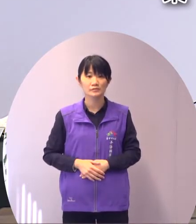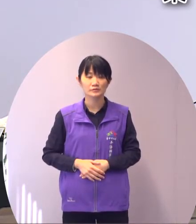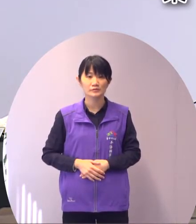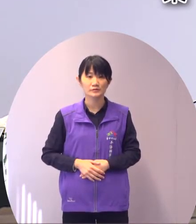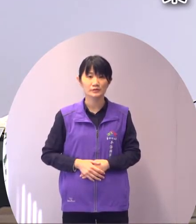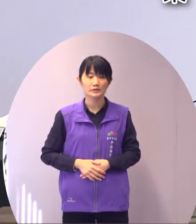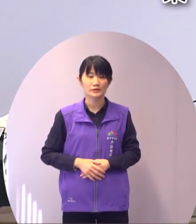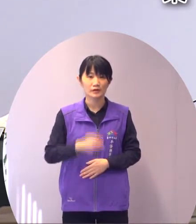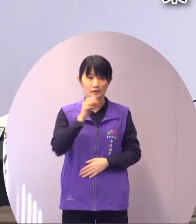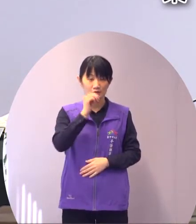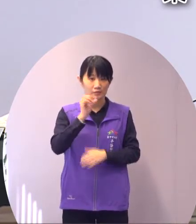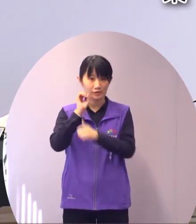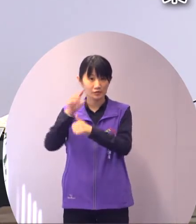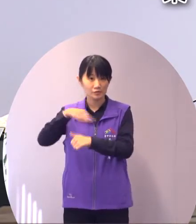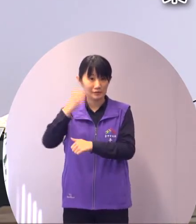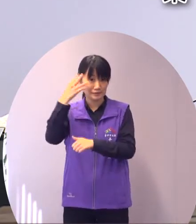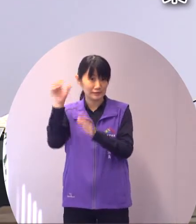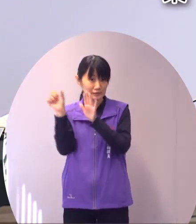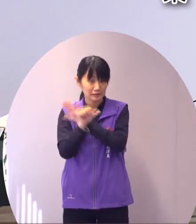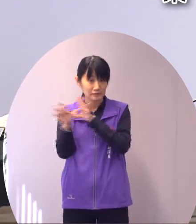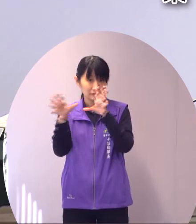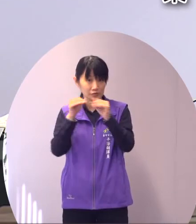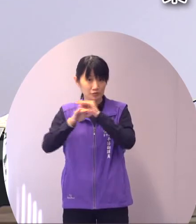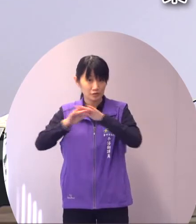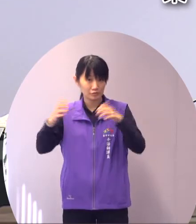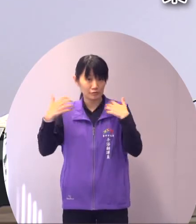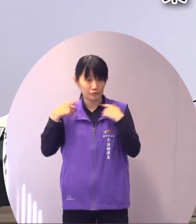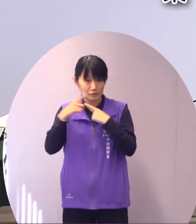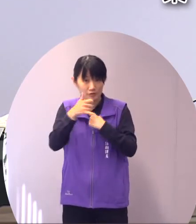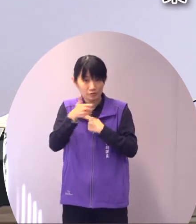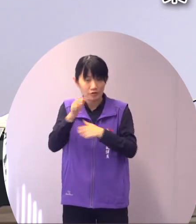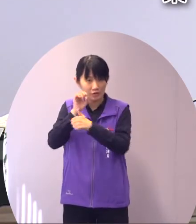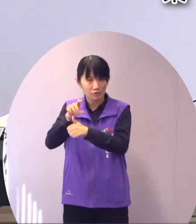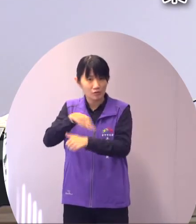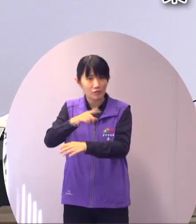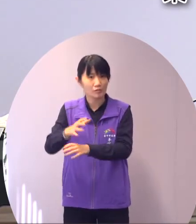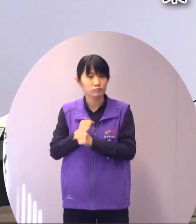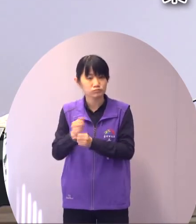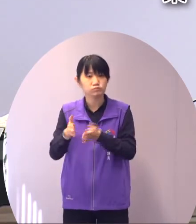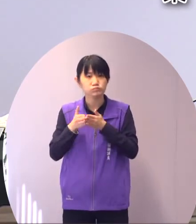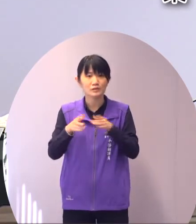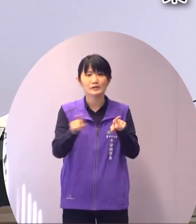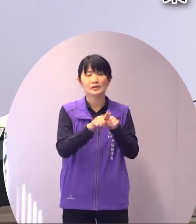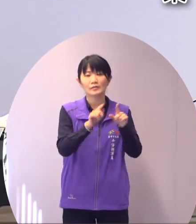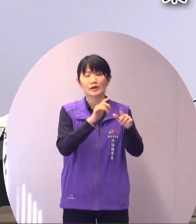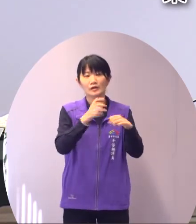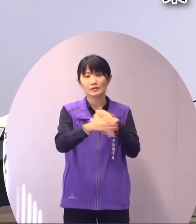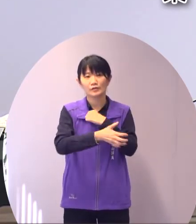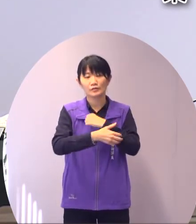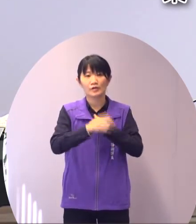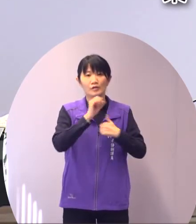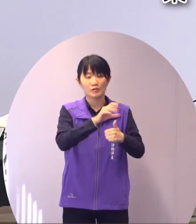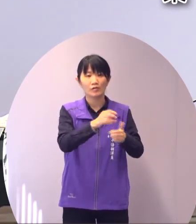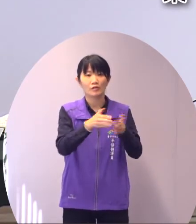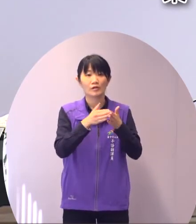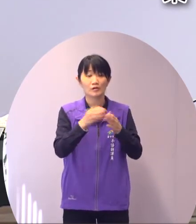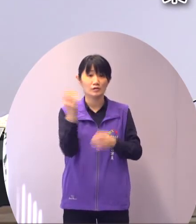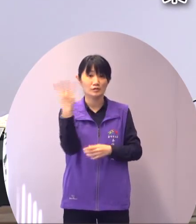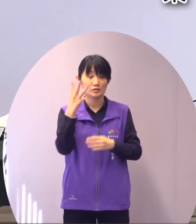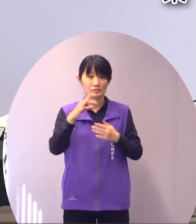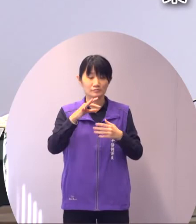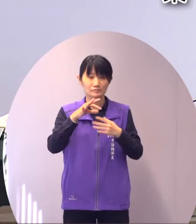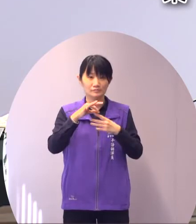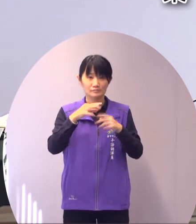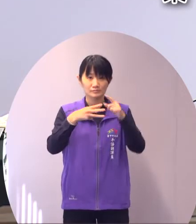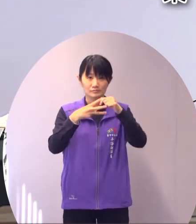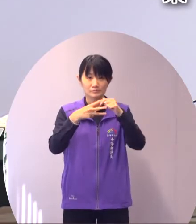要特别要提醒这些新进同仁啊。那当然一般同仁还是一样要提醒。我们分三种测试，有开启邮